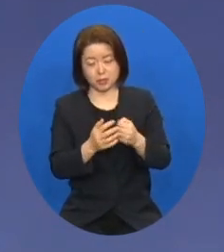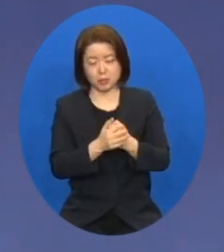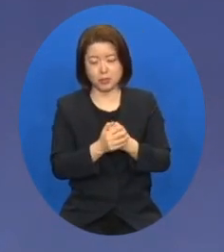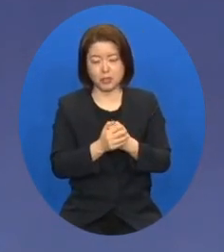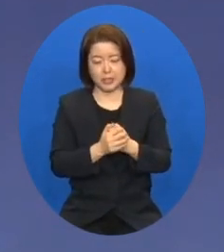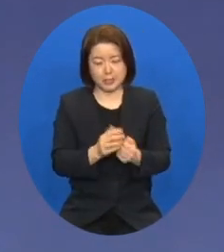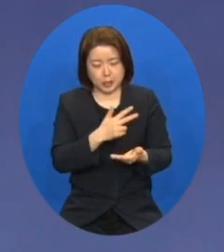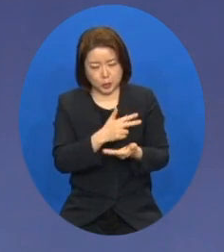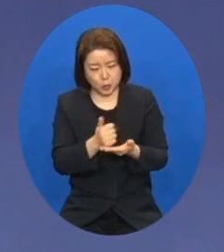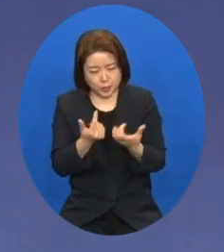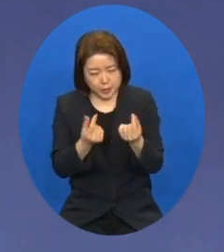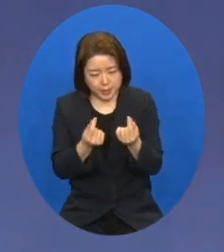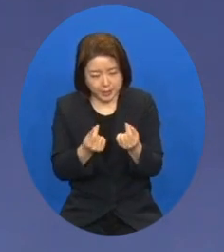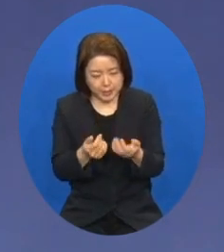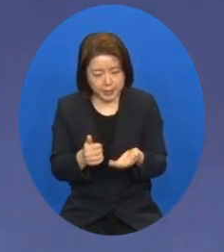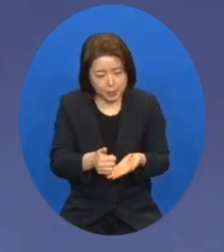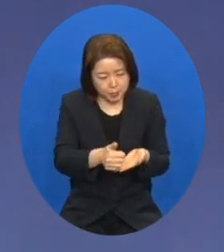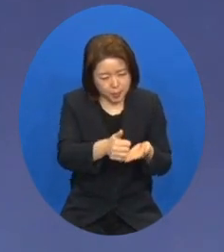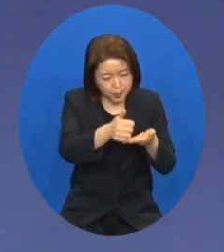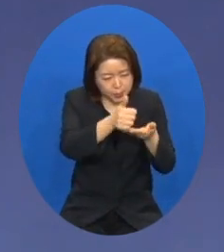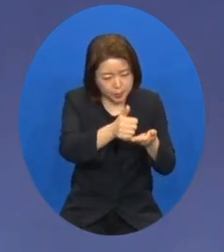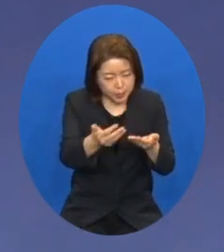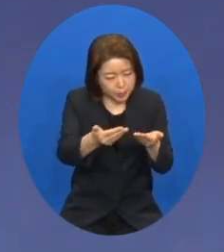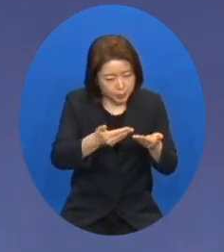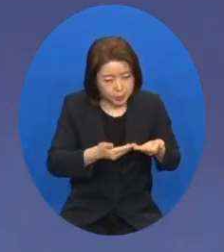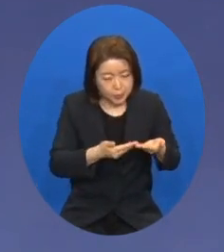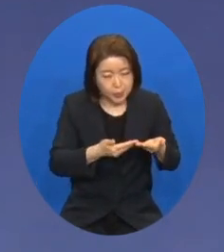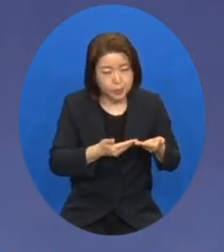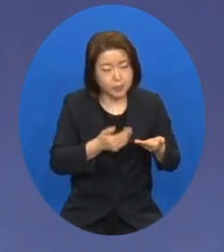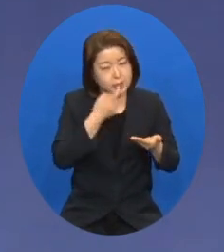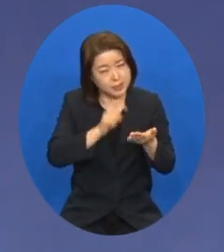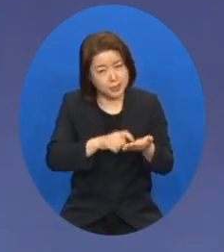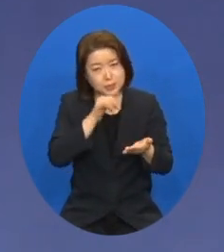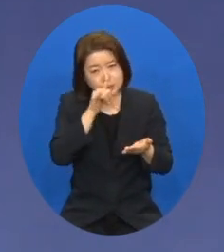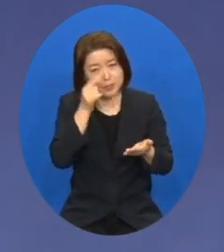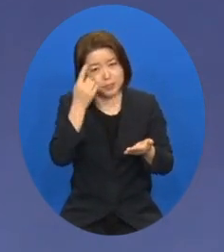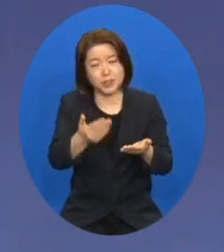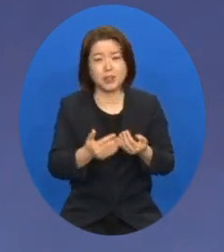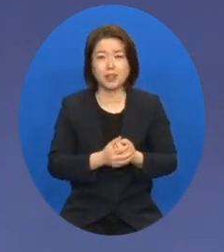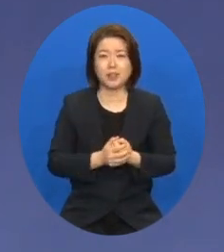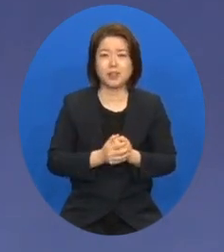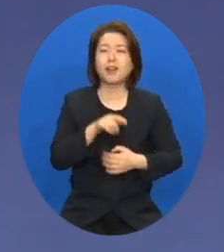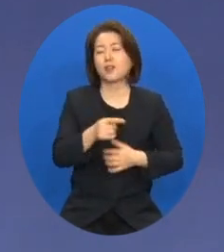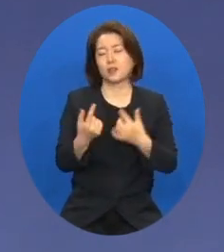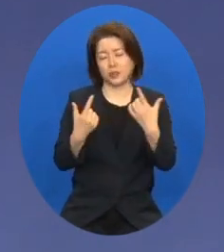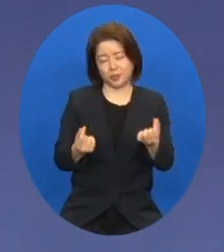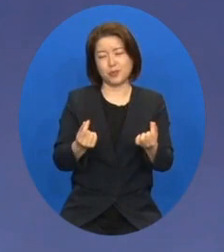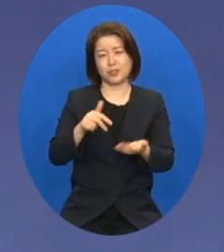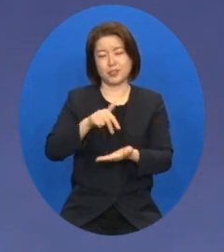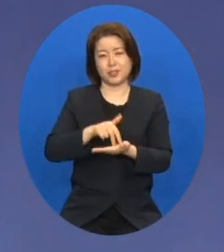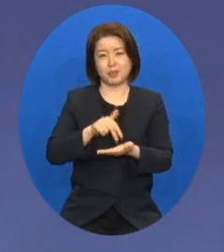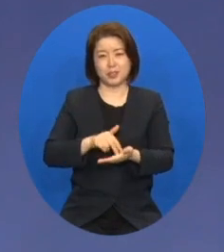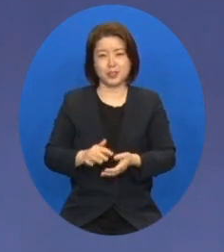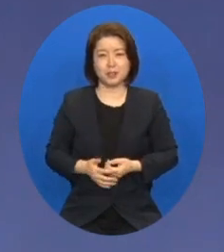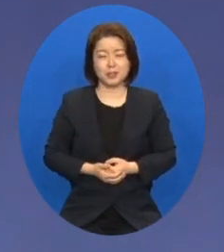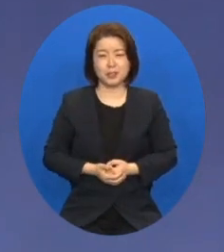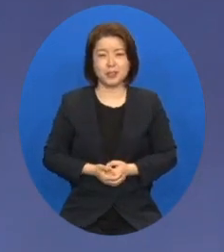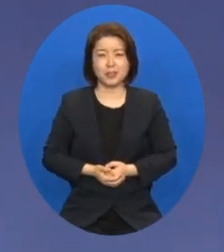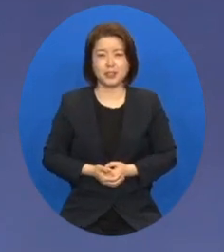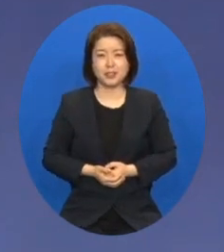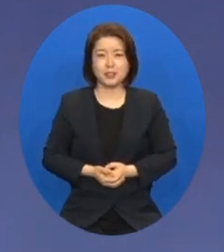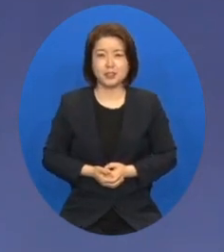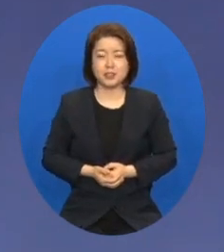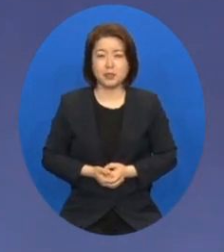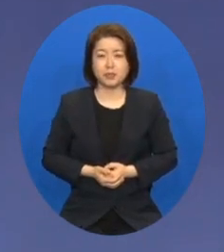그렇게 영접하기 쉽게 씁니까 지금 그와 같은 처지가 된 겁니다